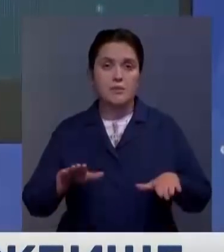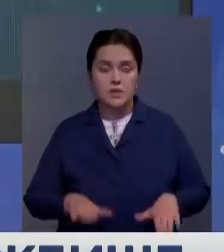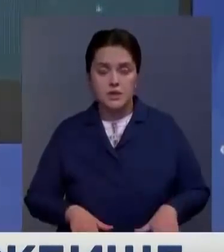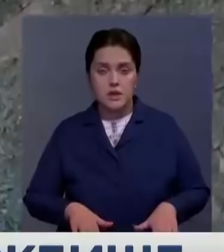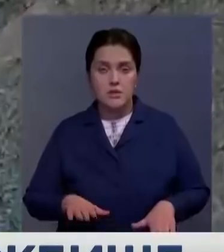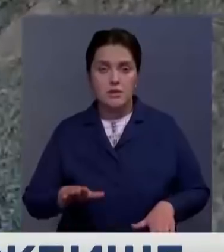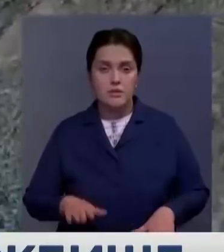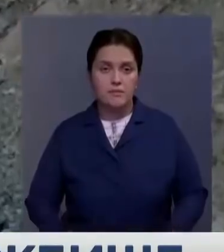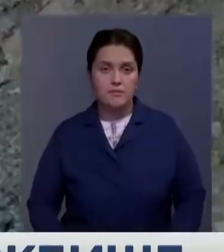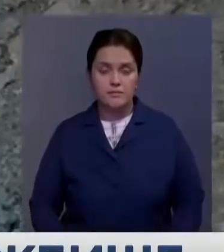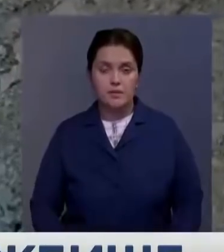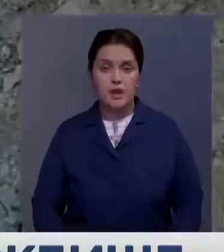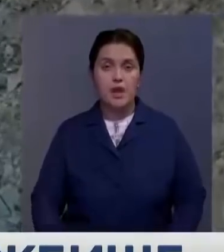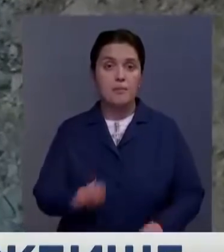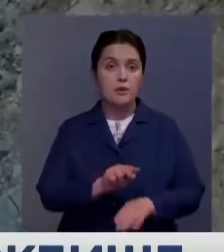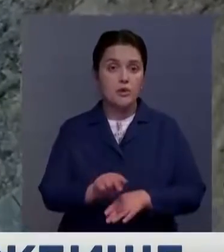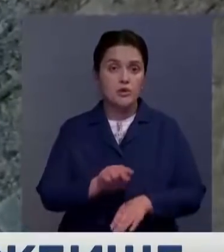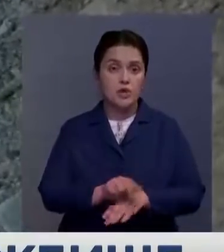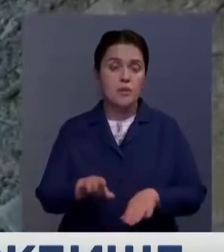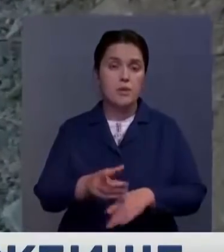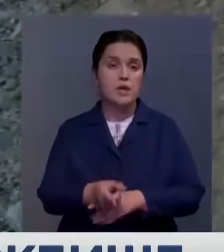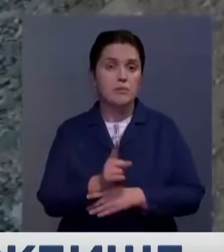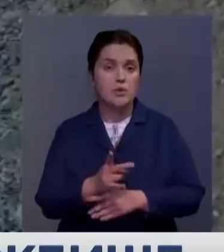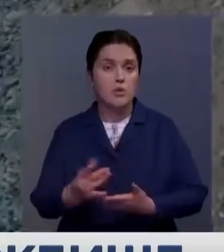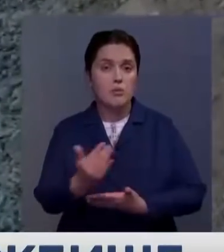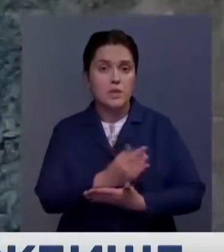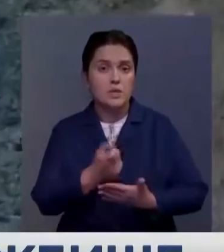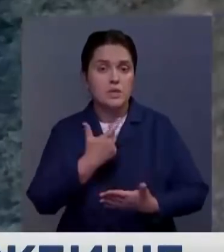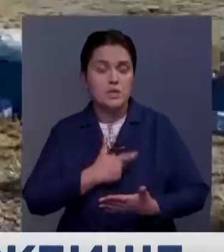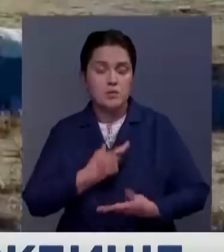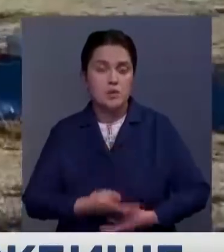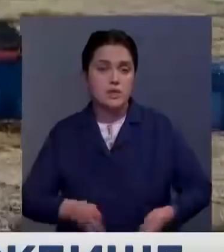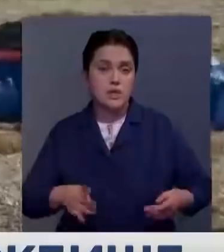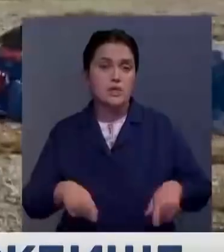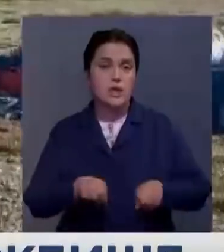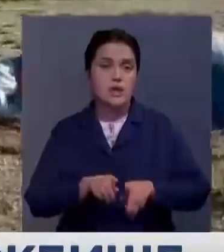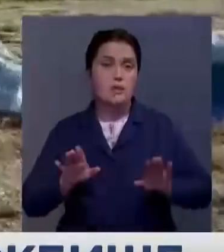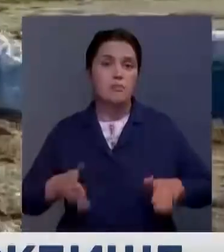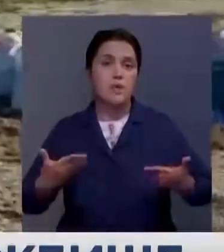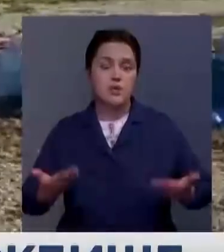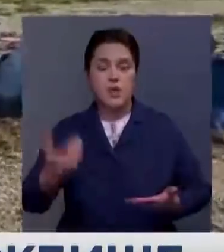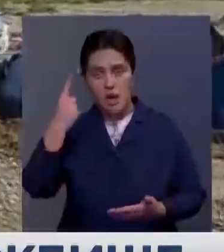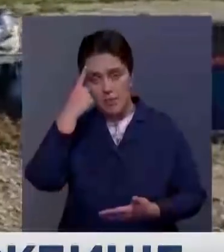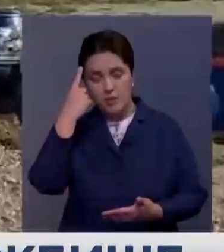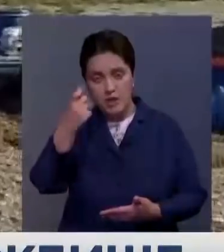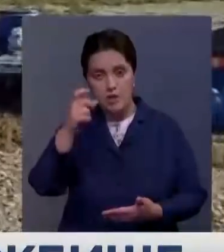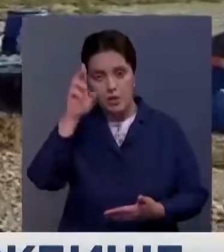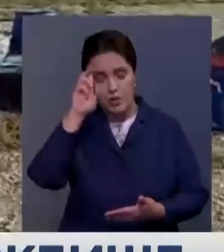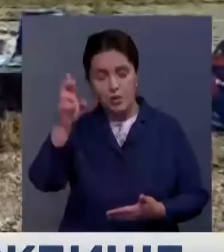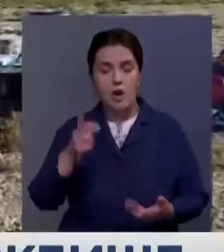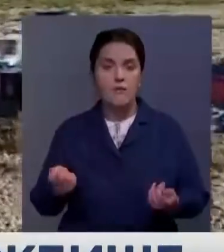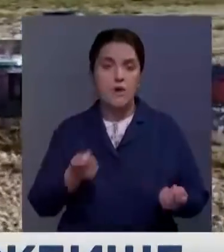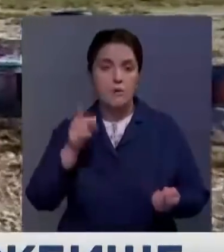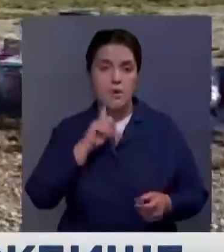последующем убираться. Приучить местных рыбаков убирать за собой сети. С таким предложением экологи обратились к местным властям. Ну а пока